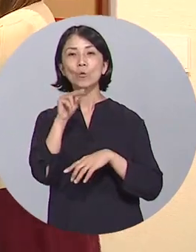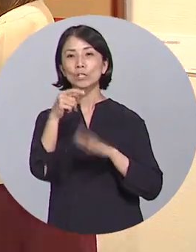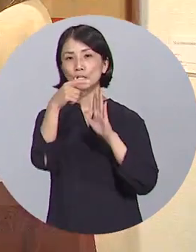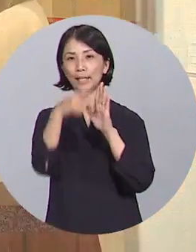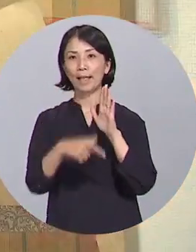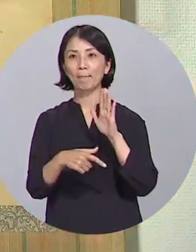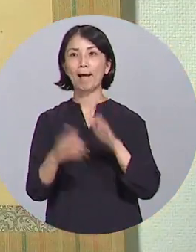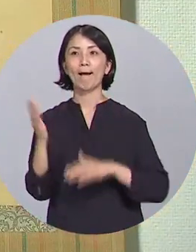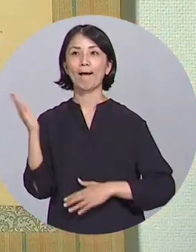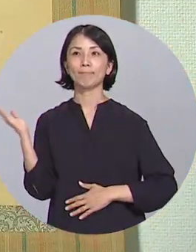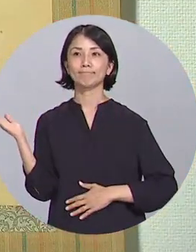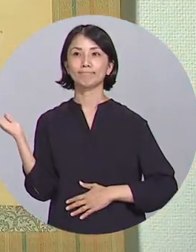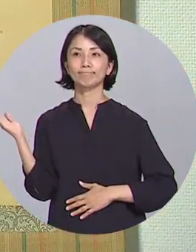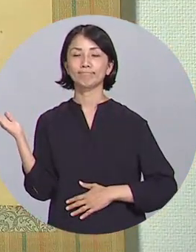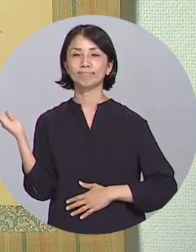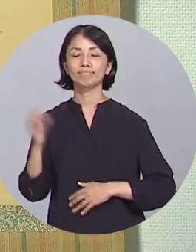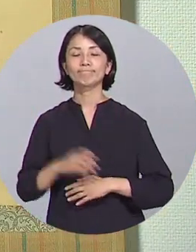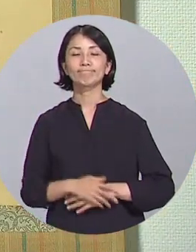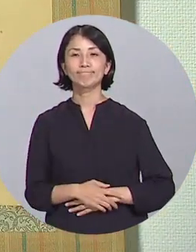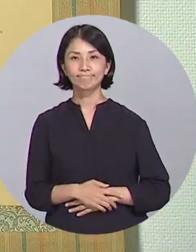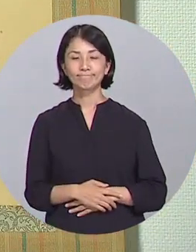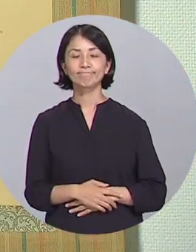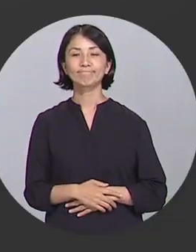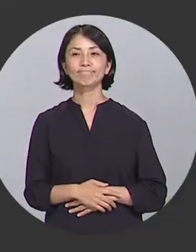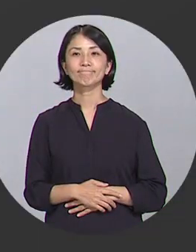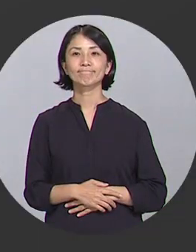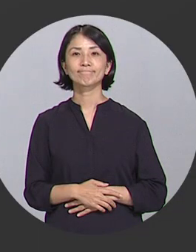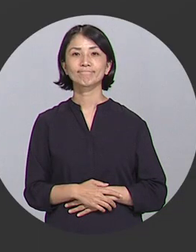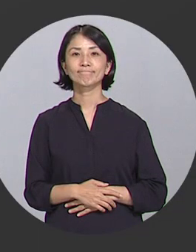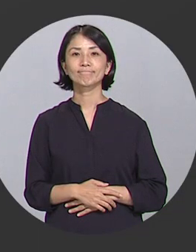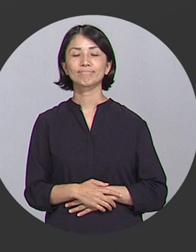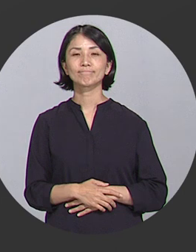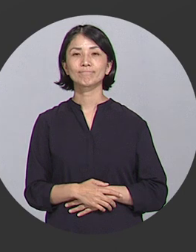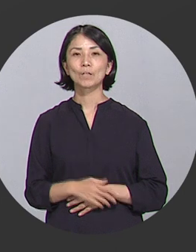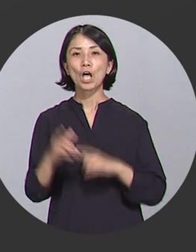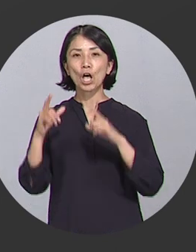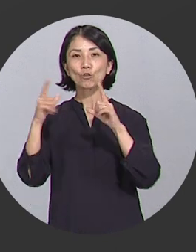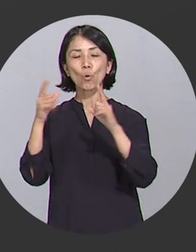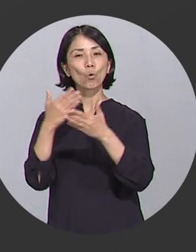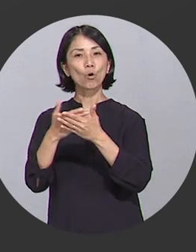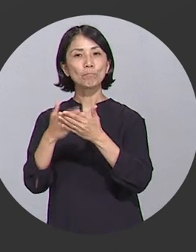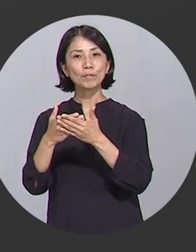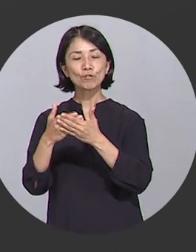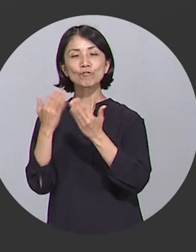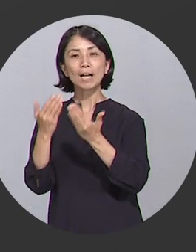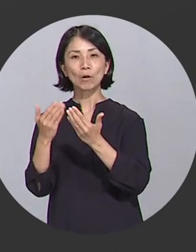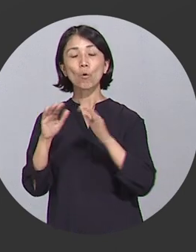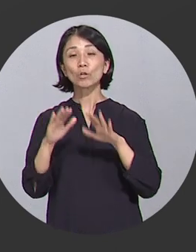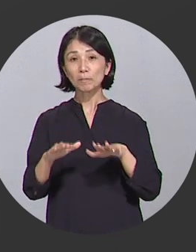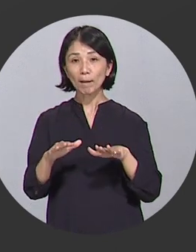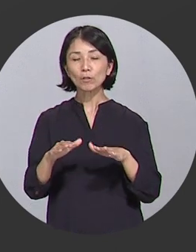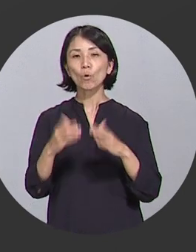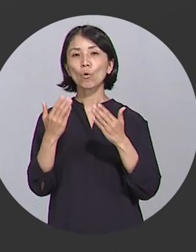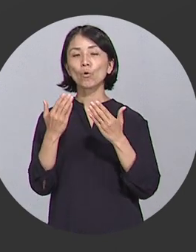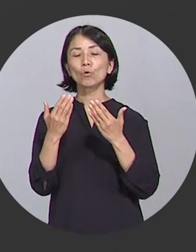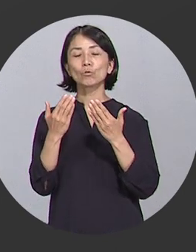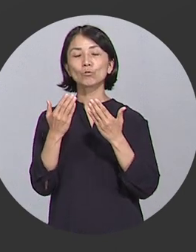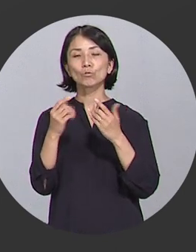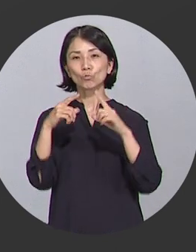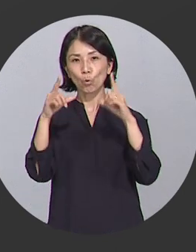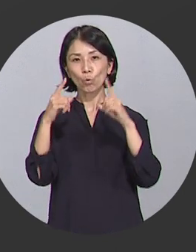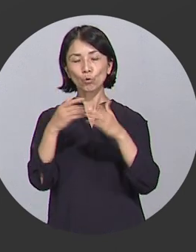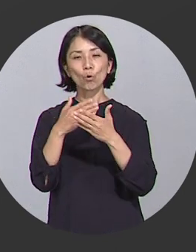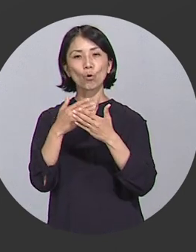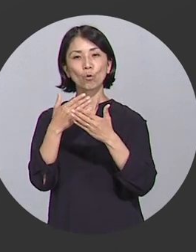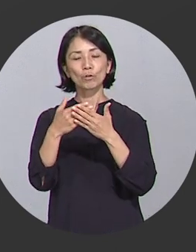こちらです。 今にも動き出しそうですね。 東京美術学校、今の東京芸術大学の日本画科を